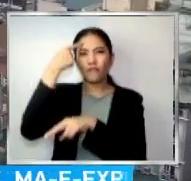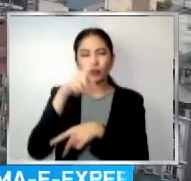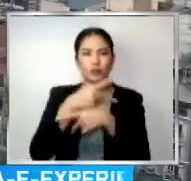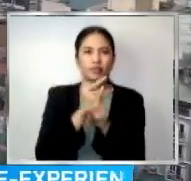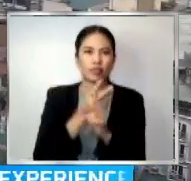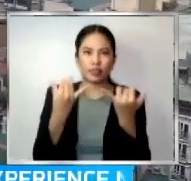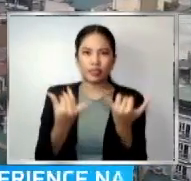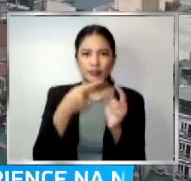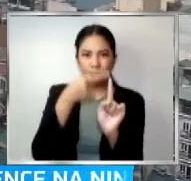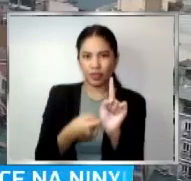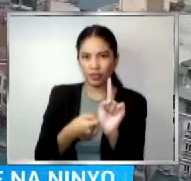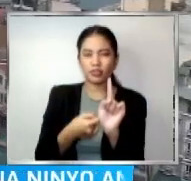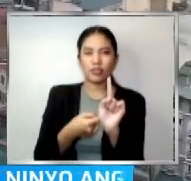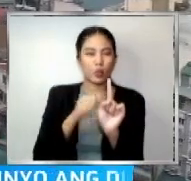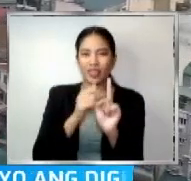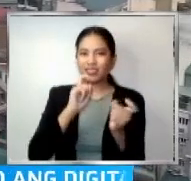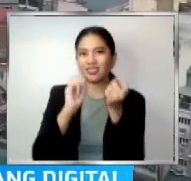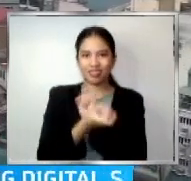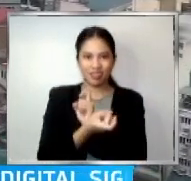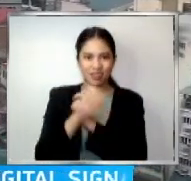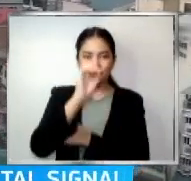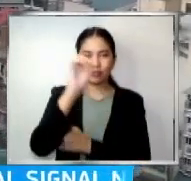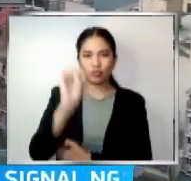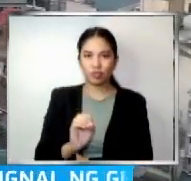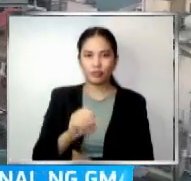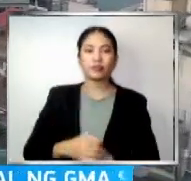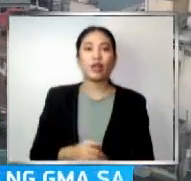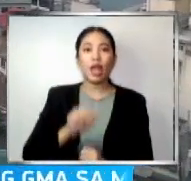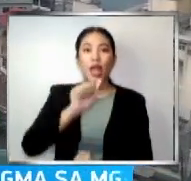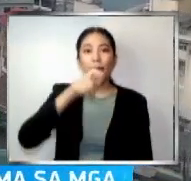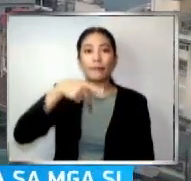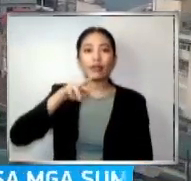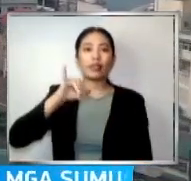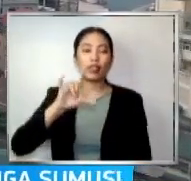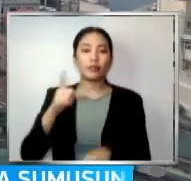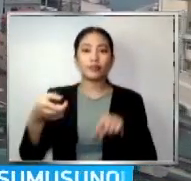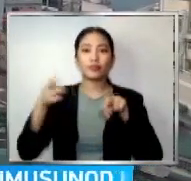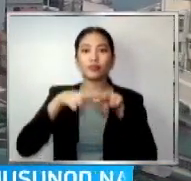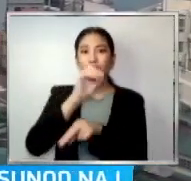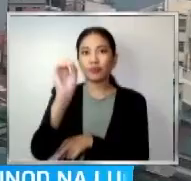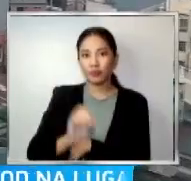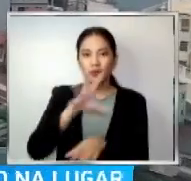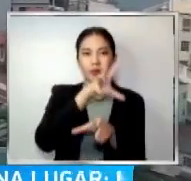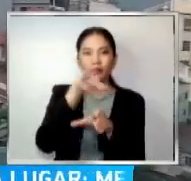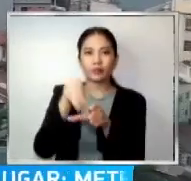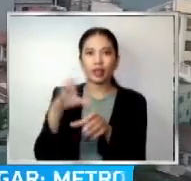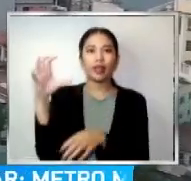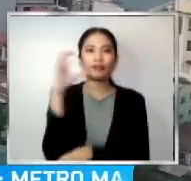ang inflation rate. Ang April inflation rate ay pasok sa forecast range ng Bangko Sentral ng Pilipinas